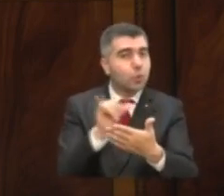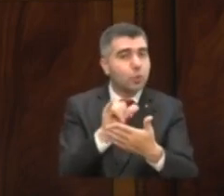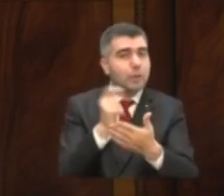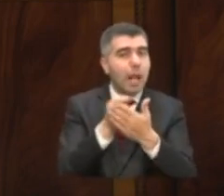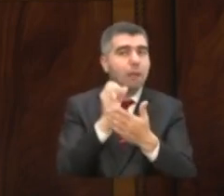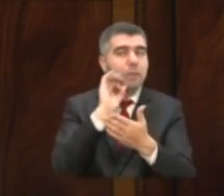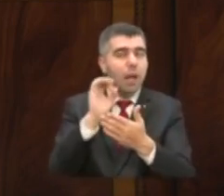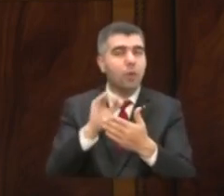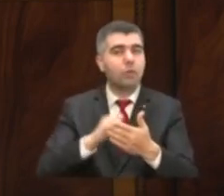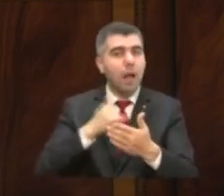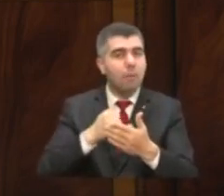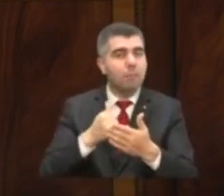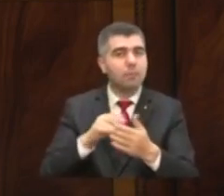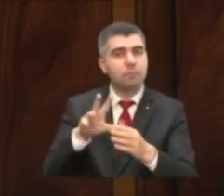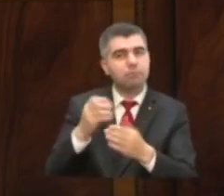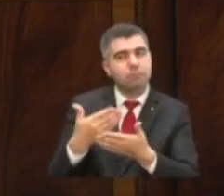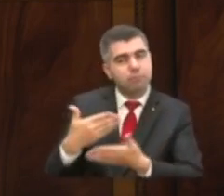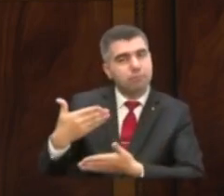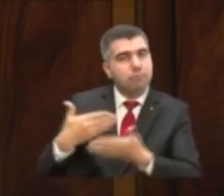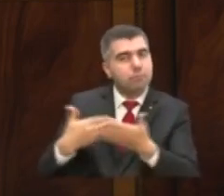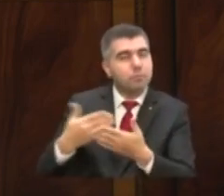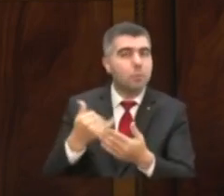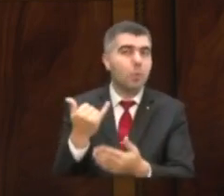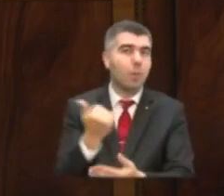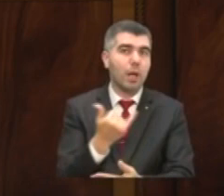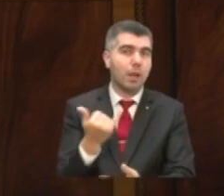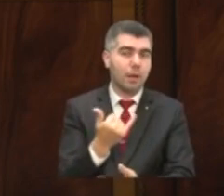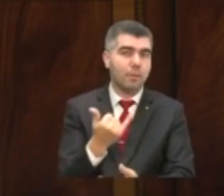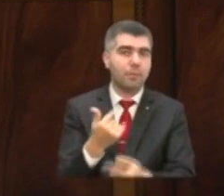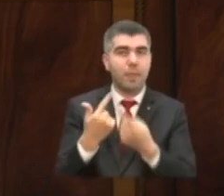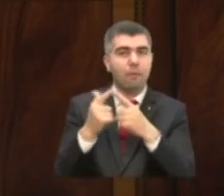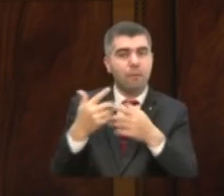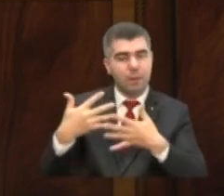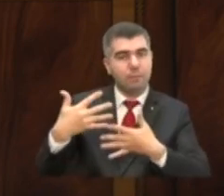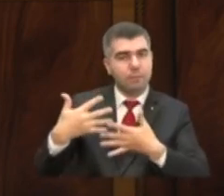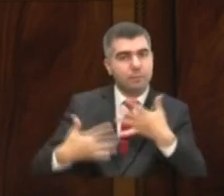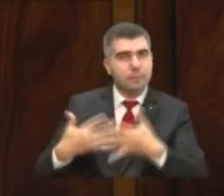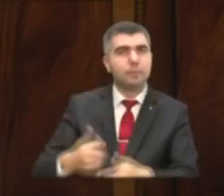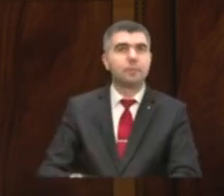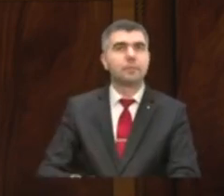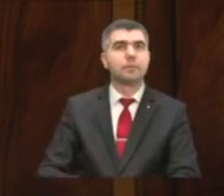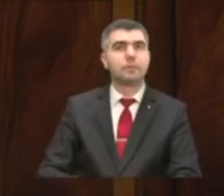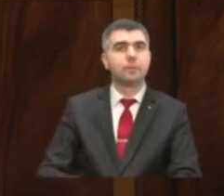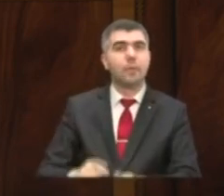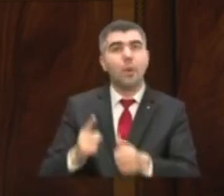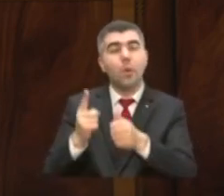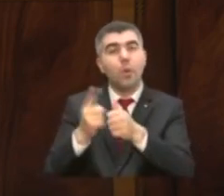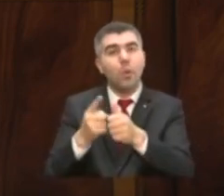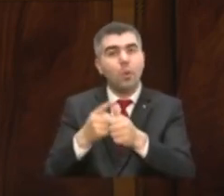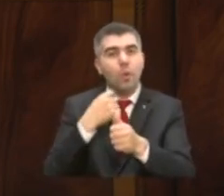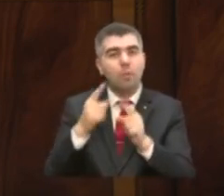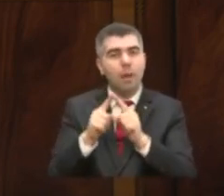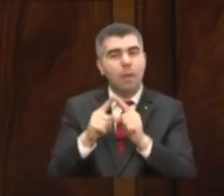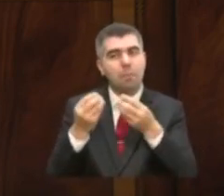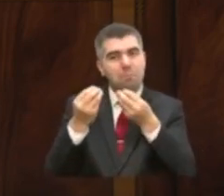الواقع. ولهذا كنت فاعلوا معكم السيد رئيس الحكومة بمجموعة من الاقتراحات. أولا، إن أي حديث على الفشل